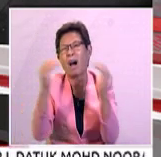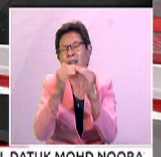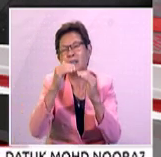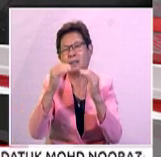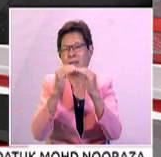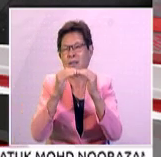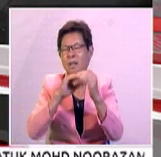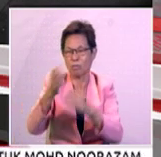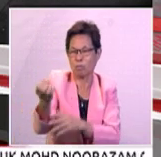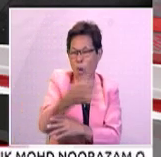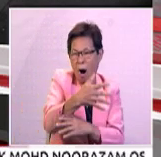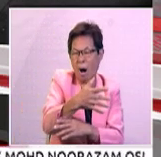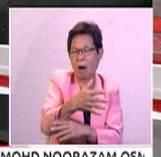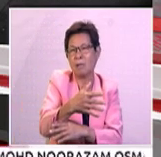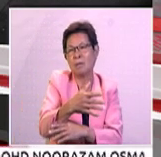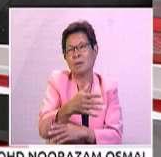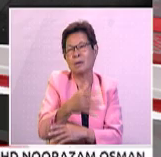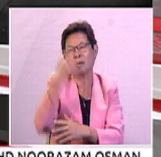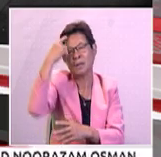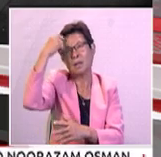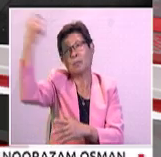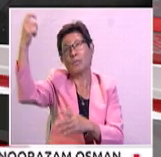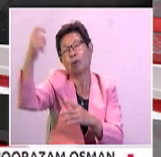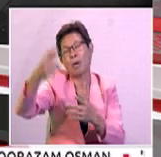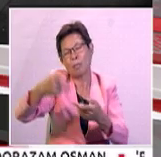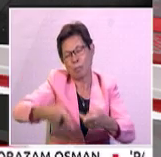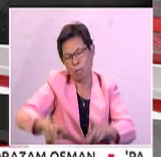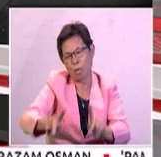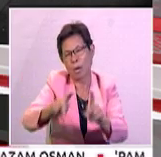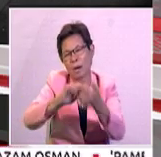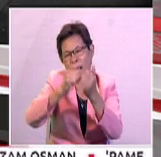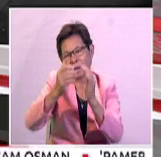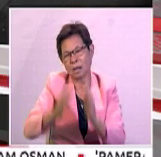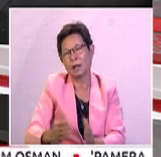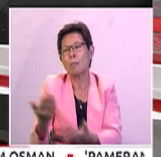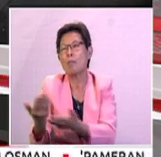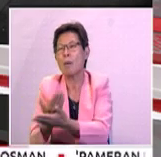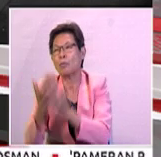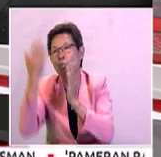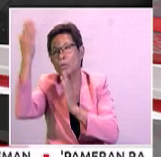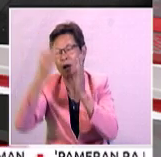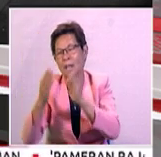digugurkan, ia sudah pasti memadamkan impian dan peluang atlet pelapis negara.